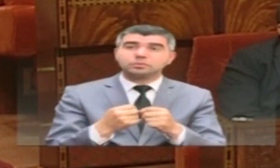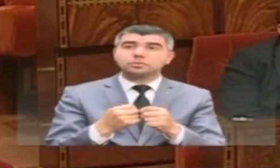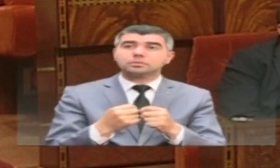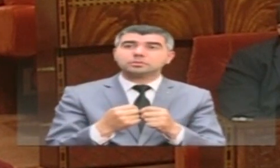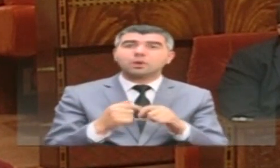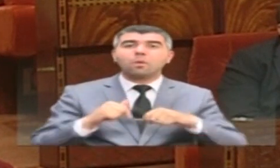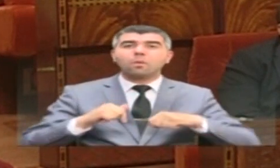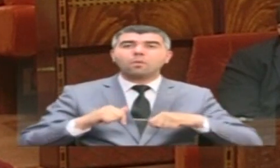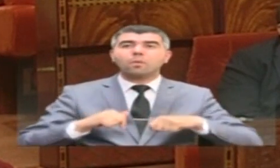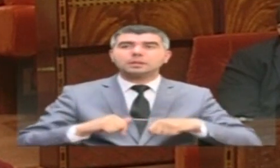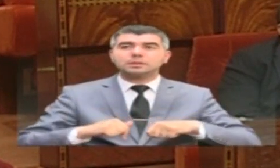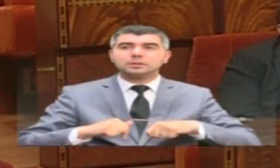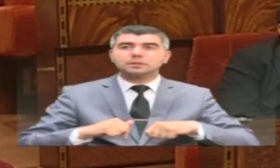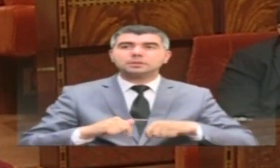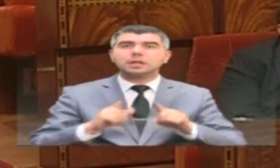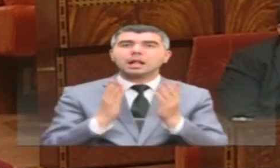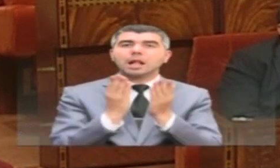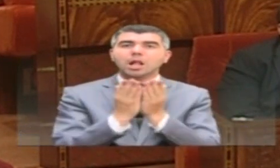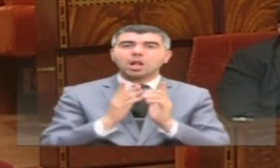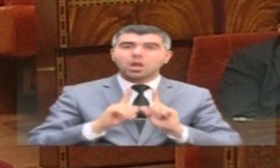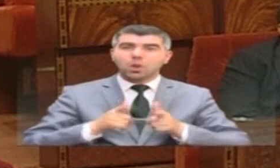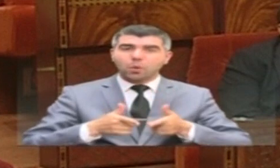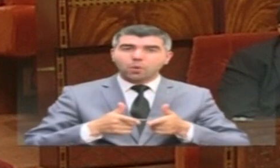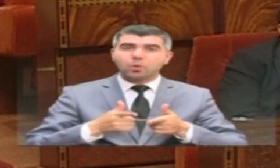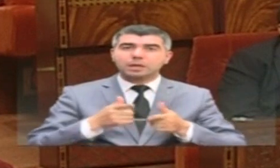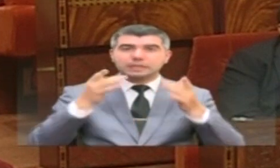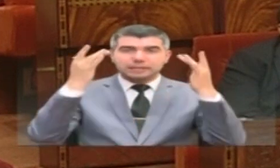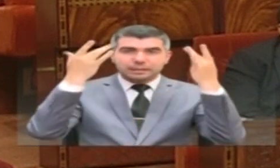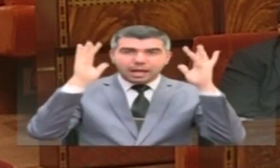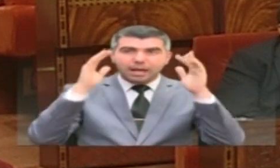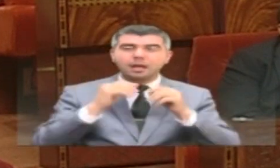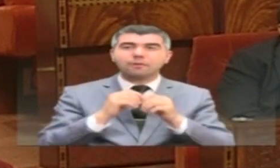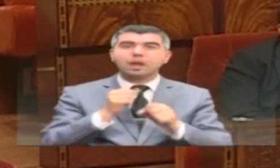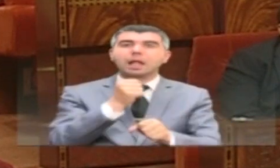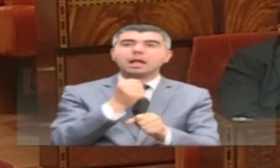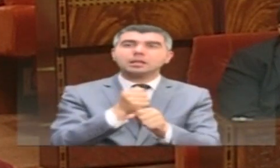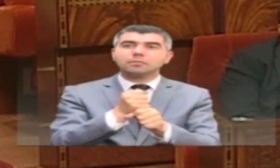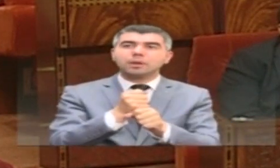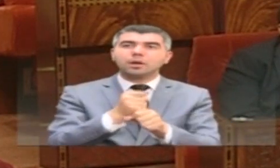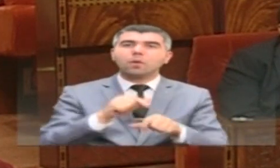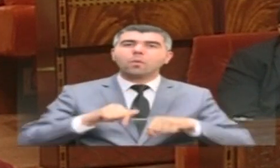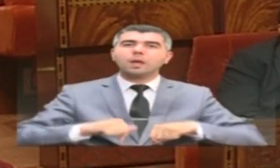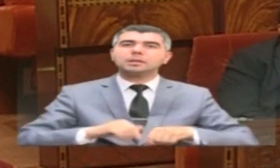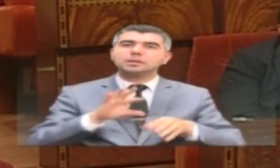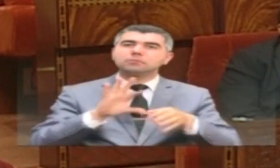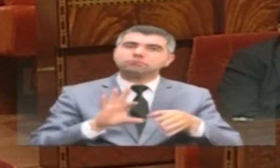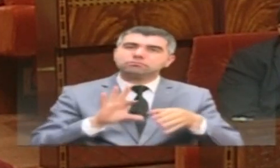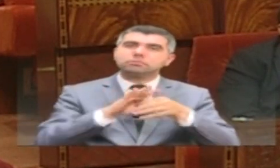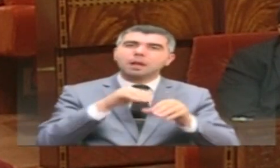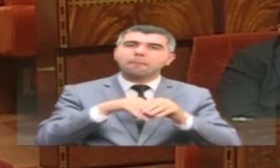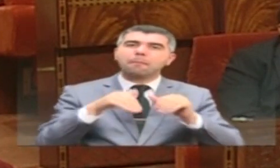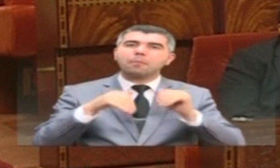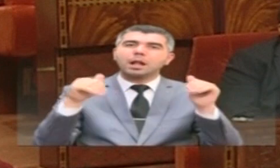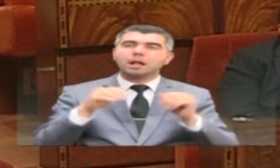القطاعات الحكوميه، التعليم والثقافه والتشغيل، زائد الوزاره المكلفه بالعلاقه مع البرلمان، اربعه